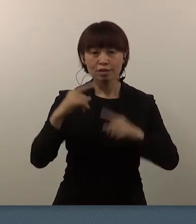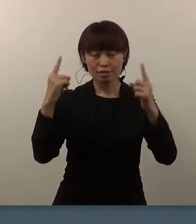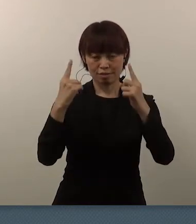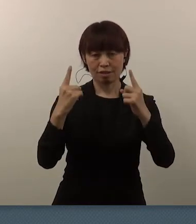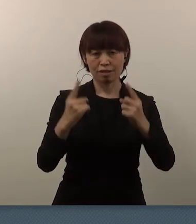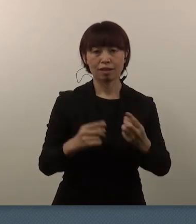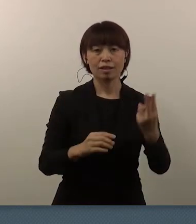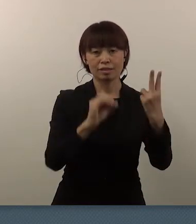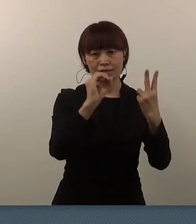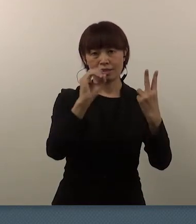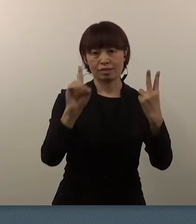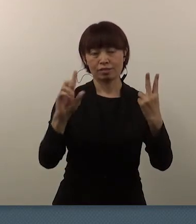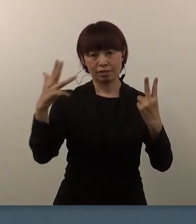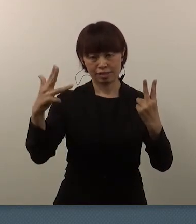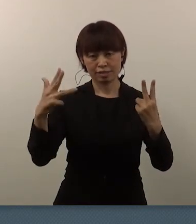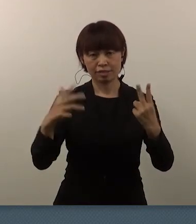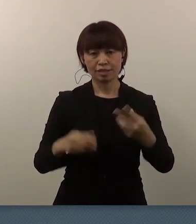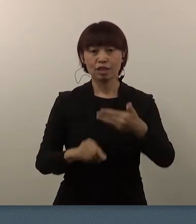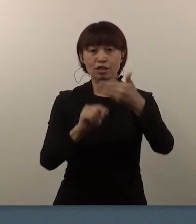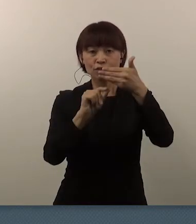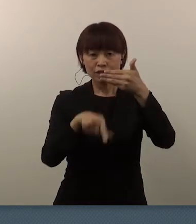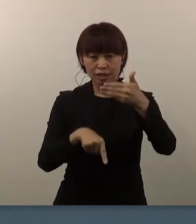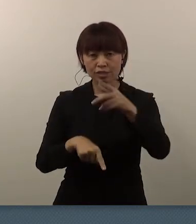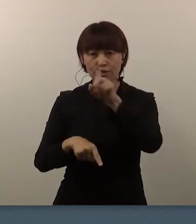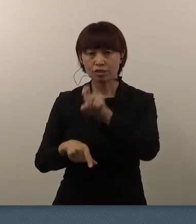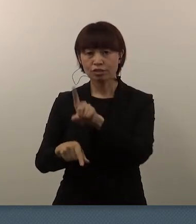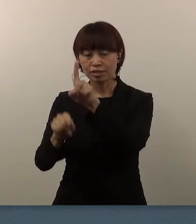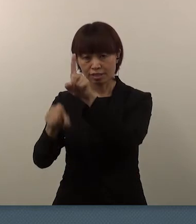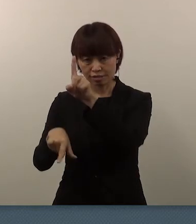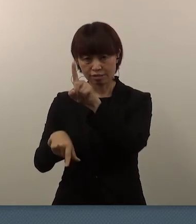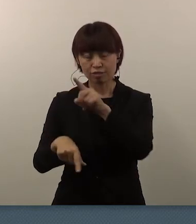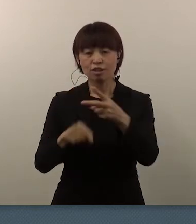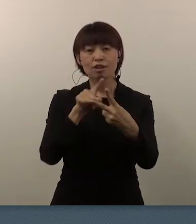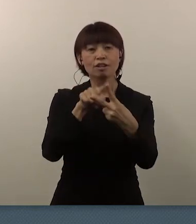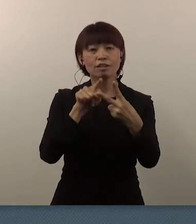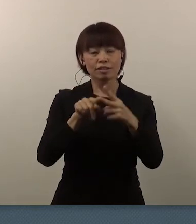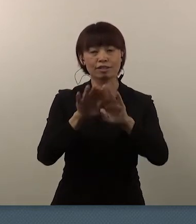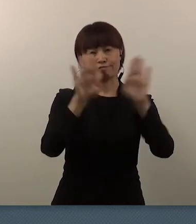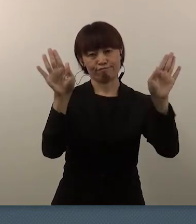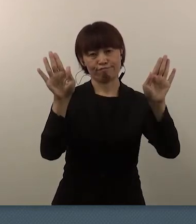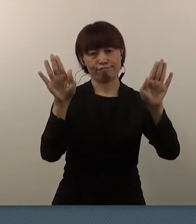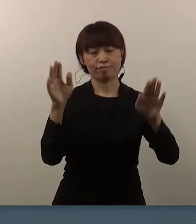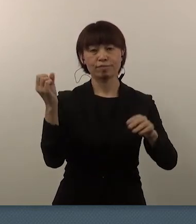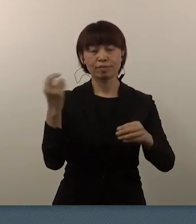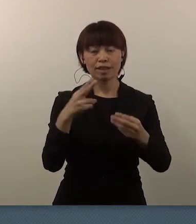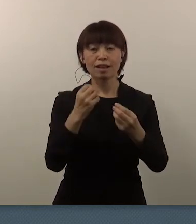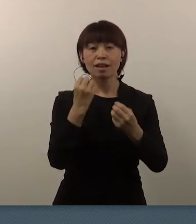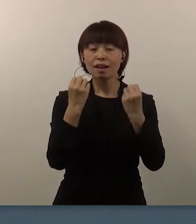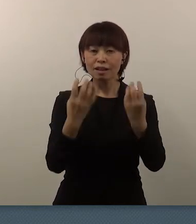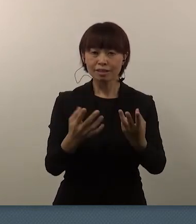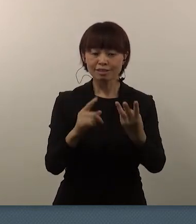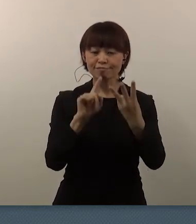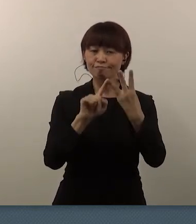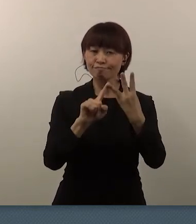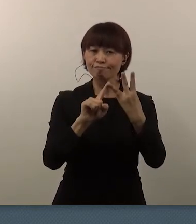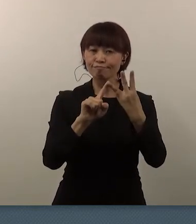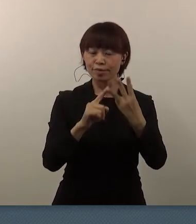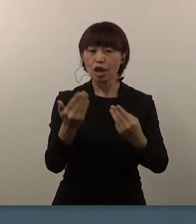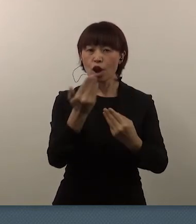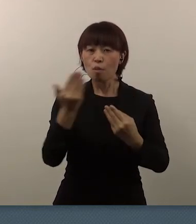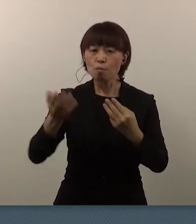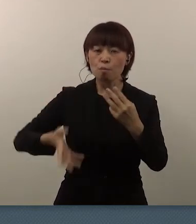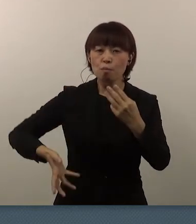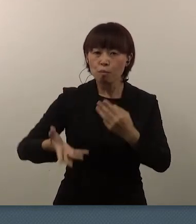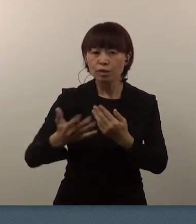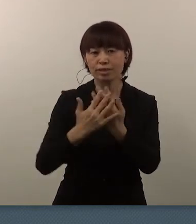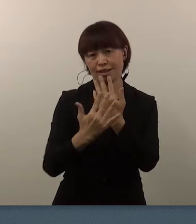を9月と11月に2回行うほか、新たに障害者の方も一緒に楽しめるボッチャ大会神奈川